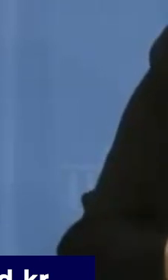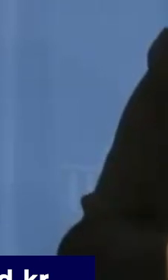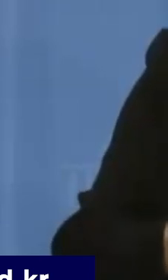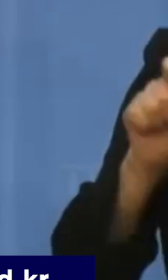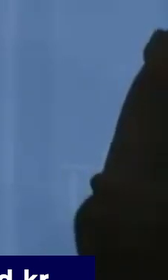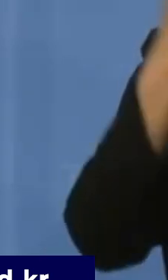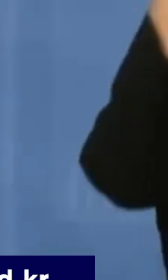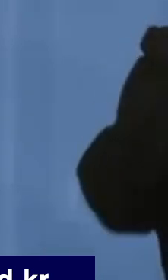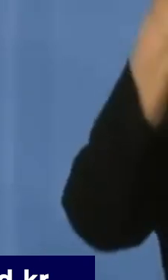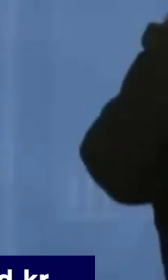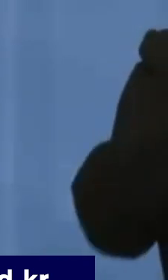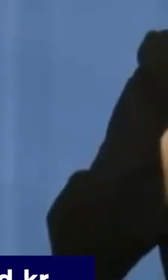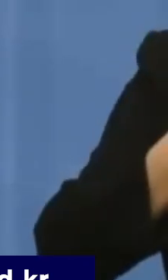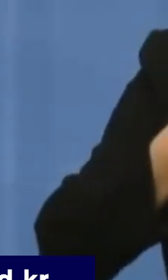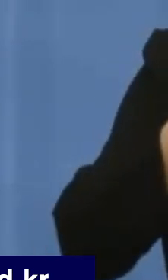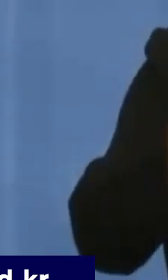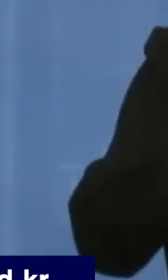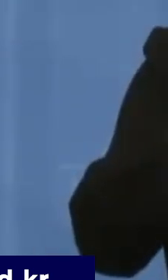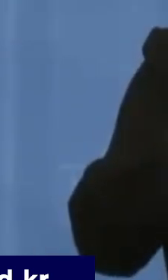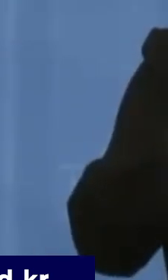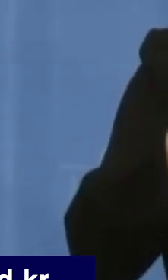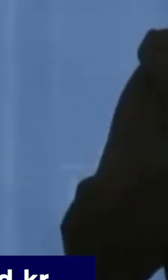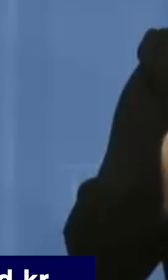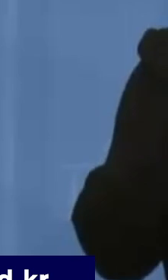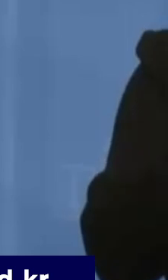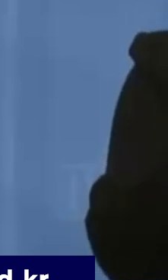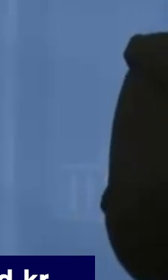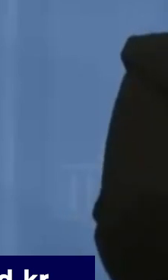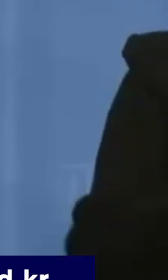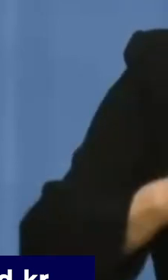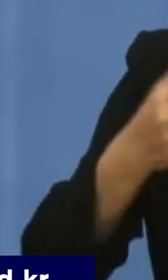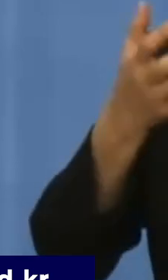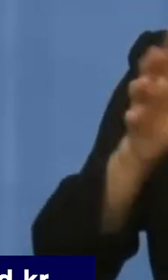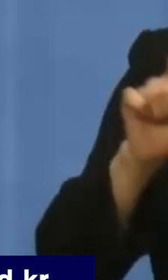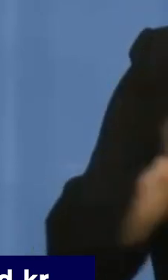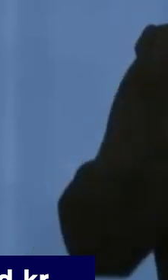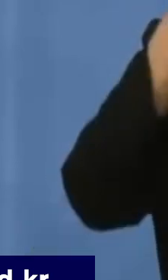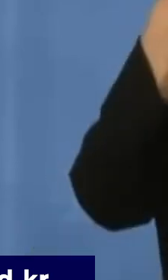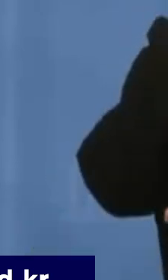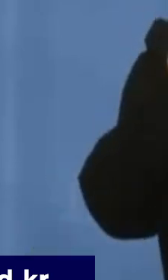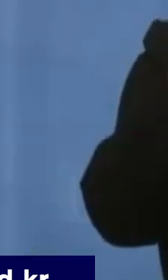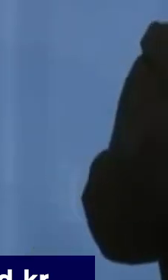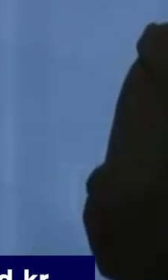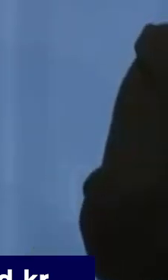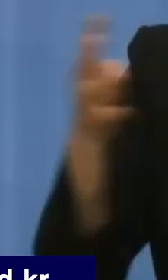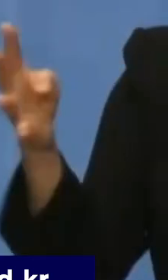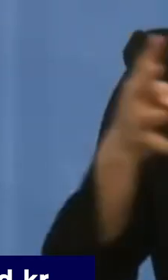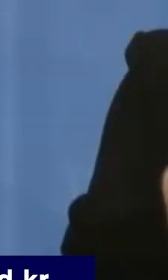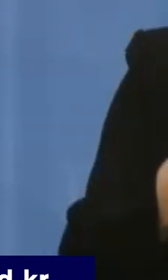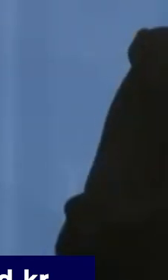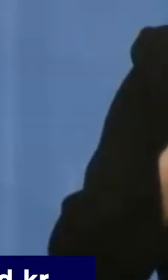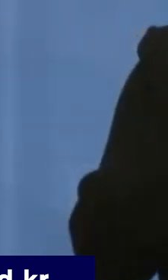관련한 쌍특검 중재안을 발의를 추진하며 더불어민주당 정의당의 조속한 특검법 추진 합의를